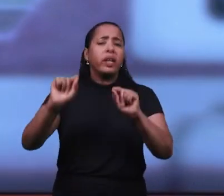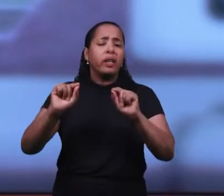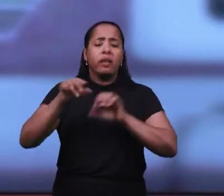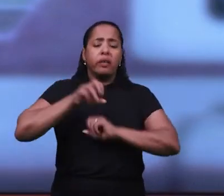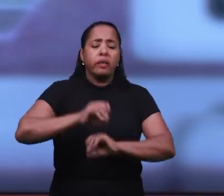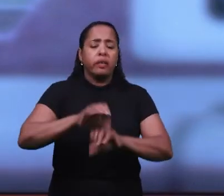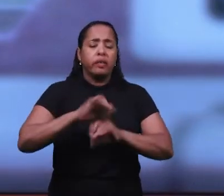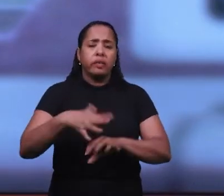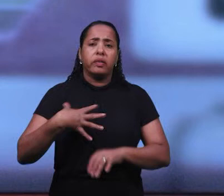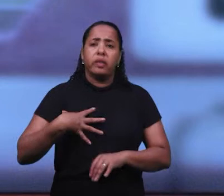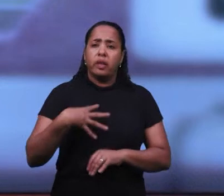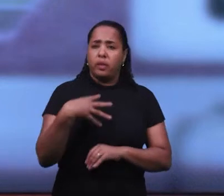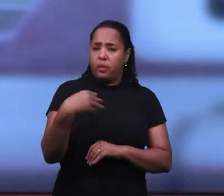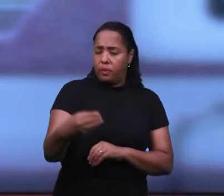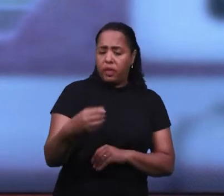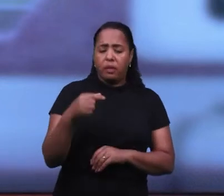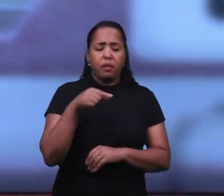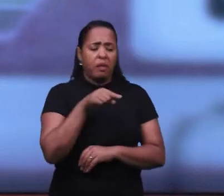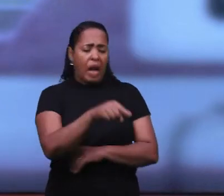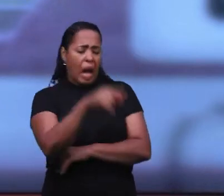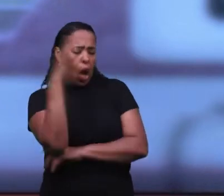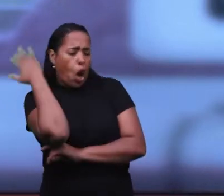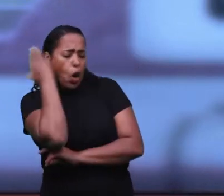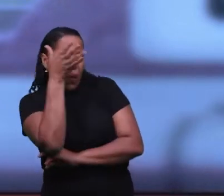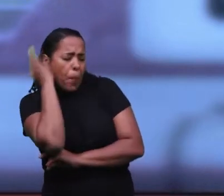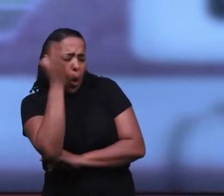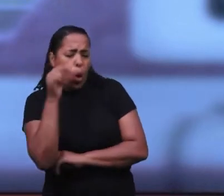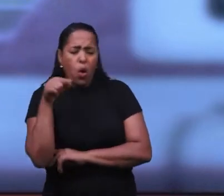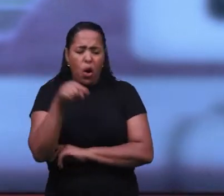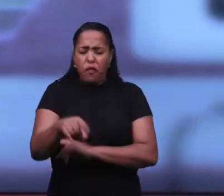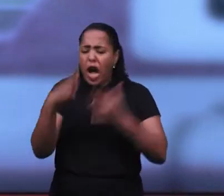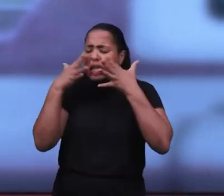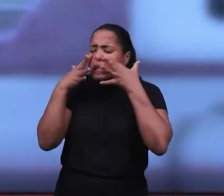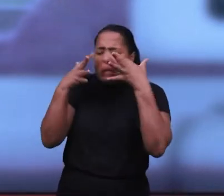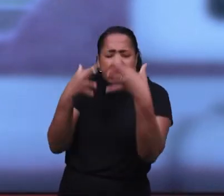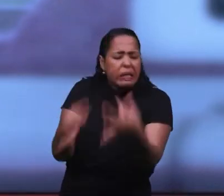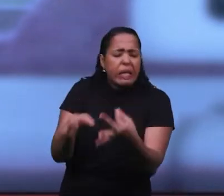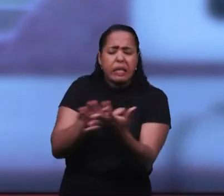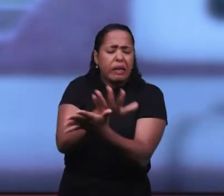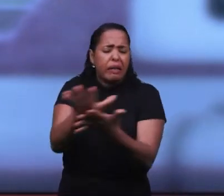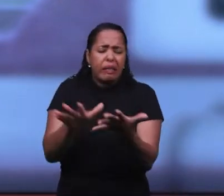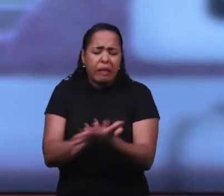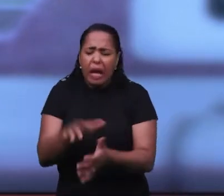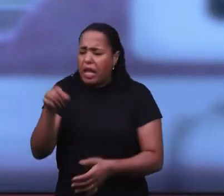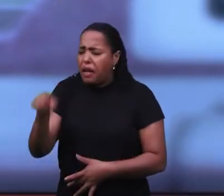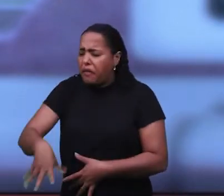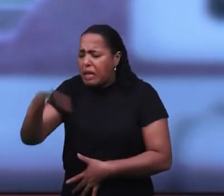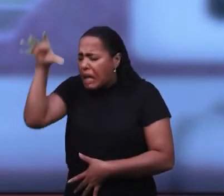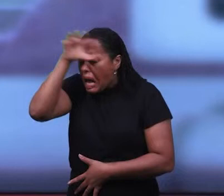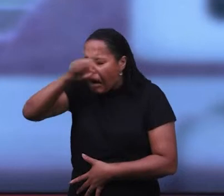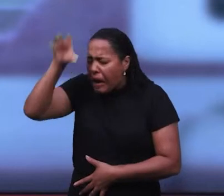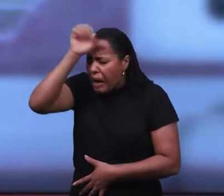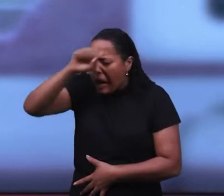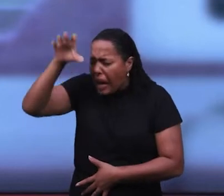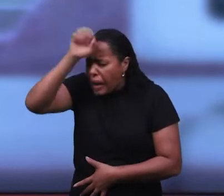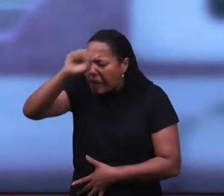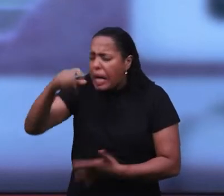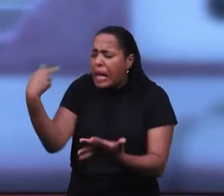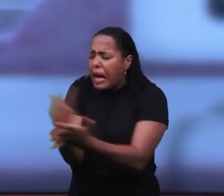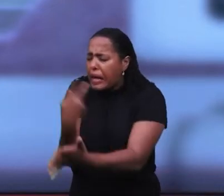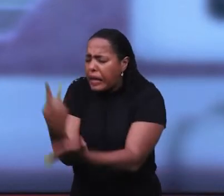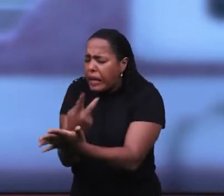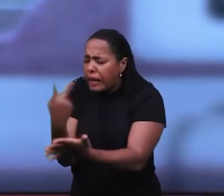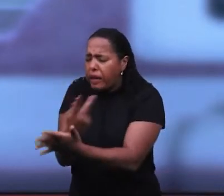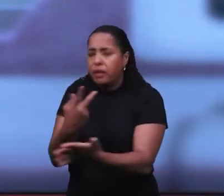déjà pensé sur ce que nous avons enseigné à nos enfants quand nous disons qu'il est ignorant, qu'il ne fait attention à rien du